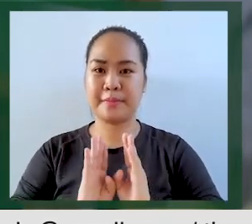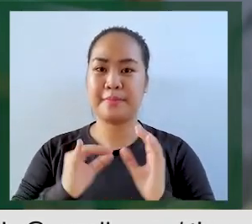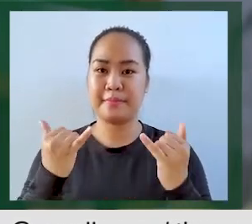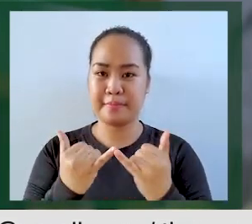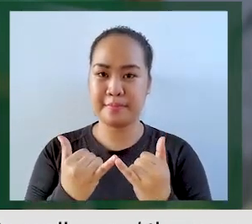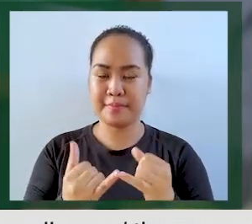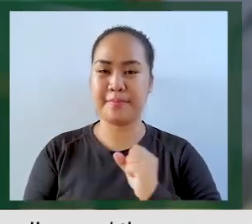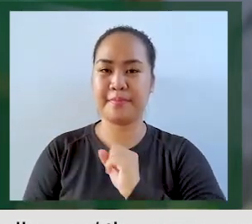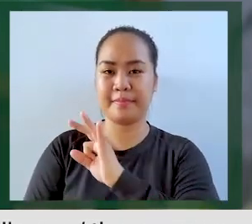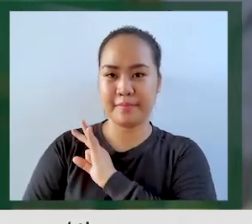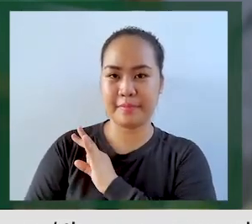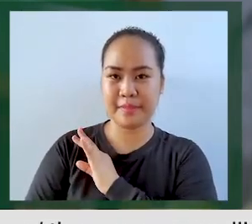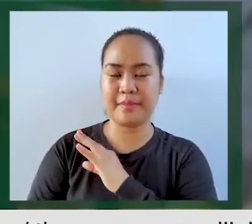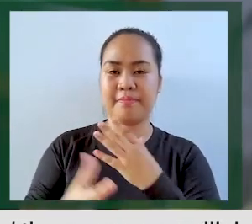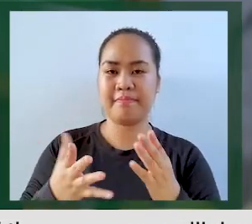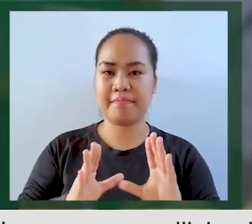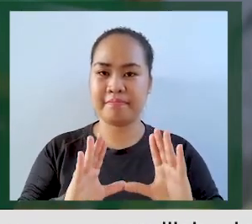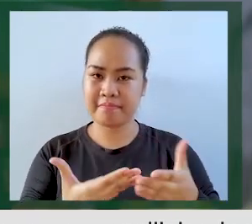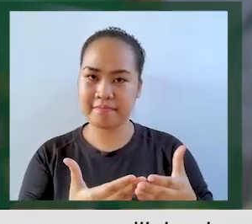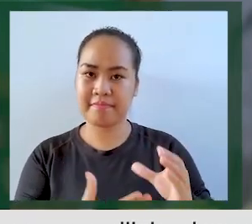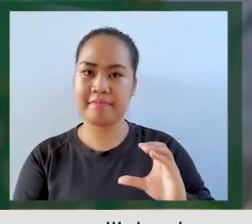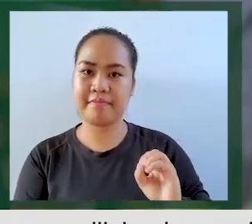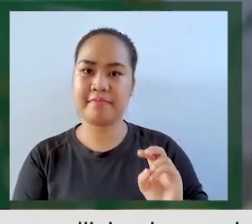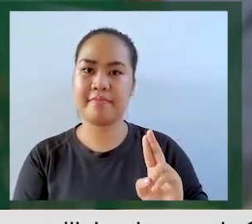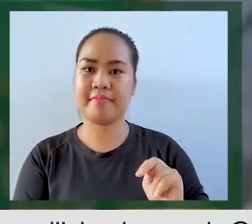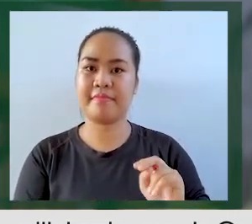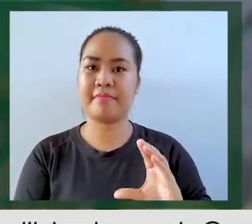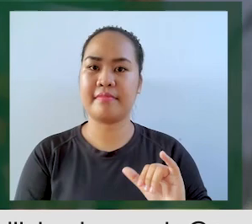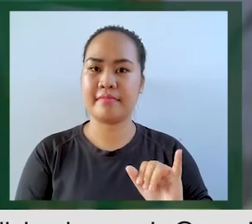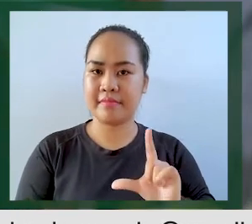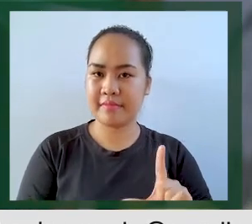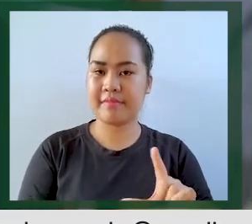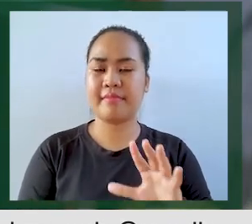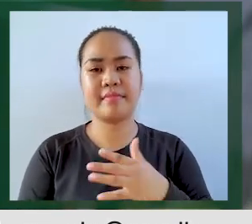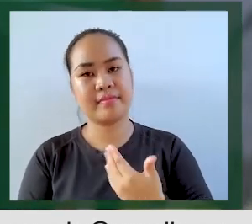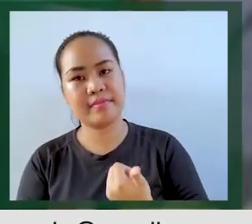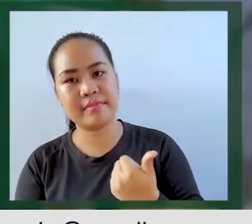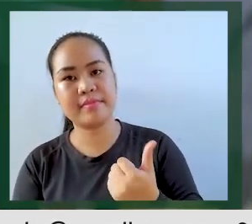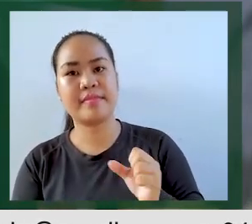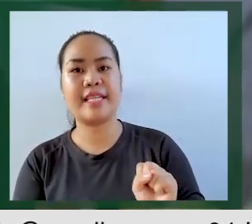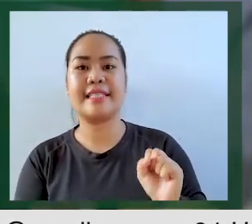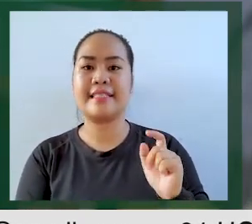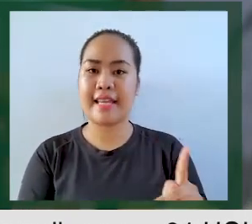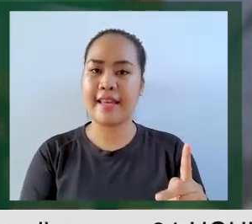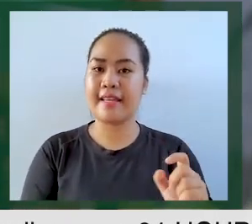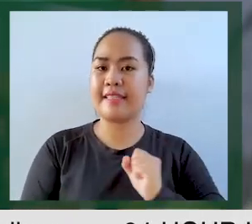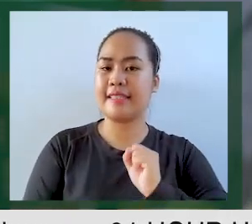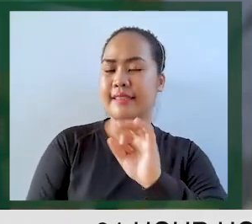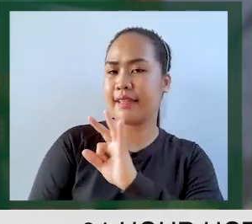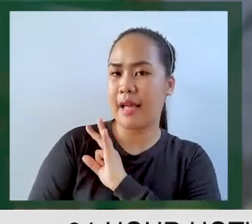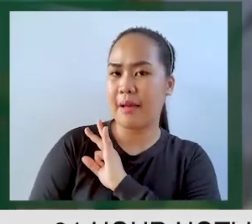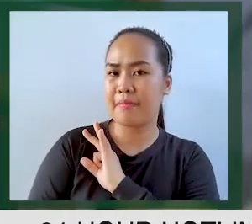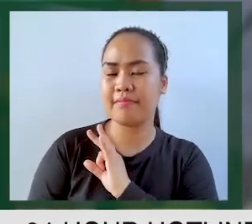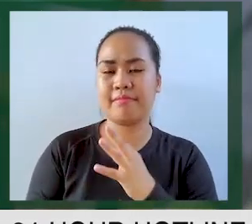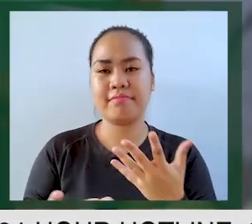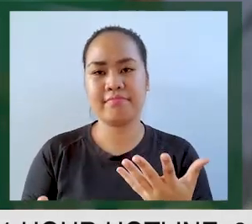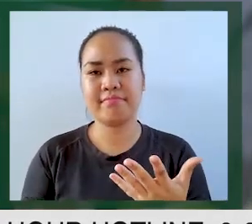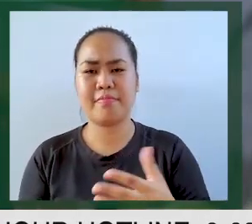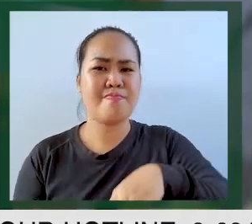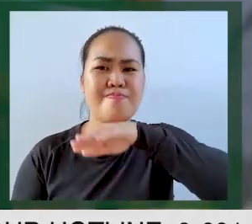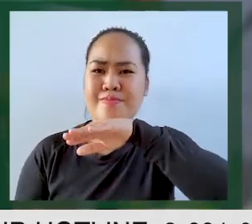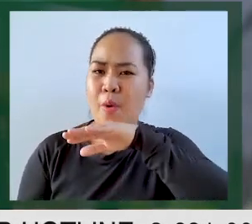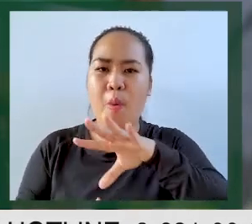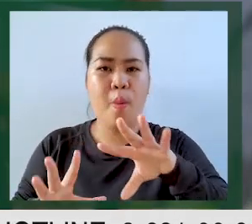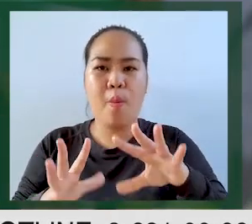barangay employees, sa ating barangay council, SK council, sa ating mga staff, no, na